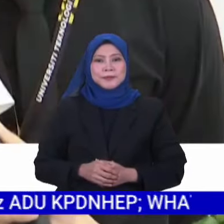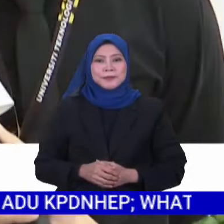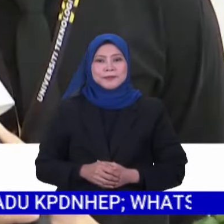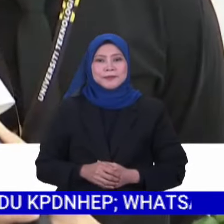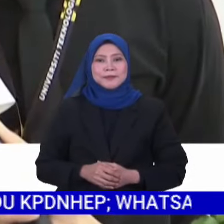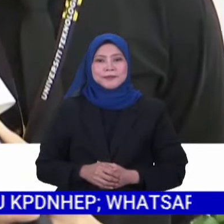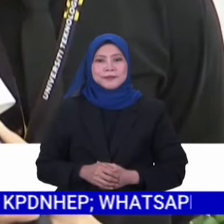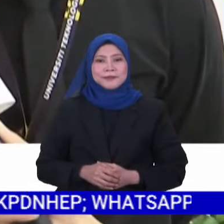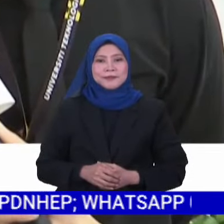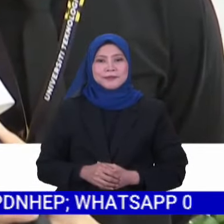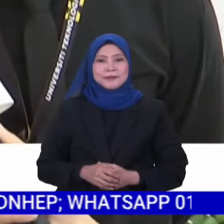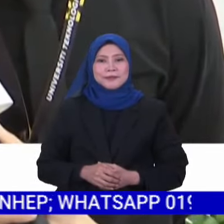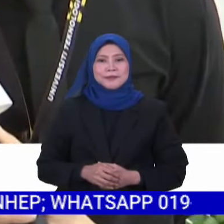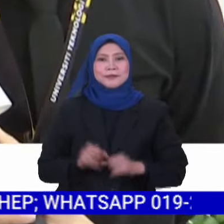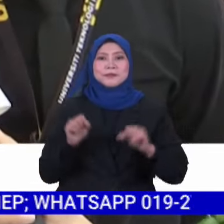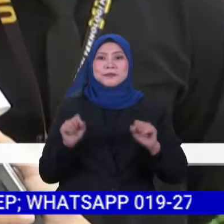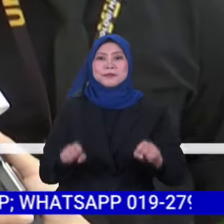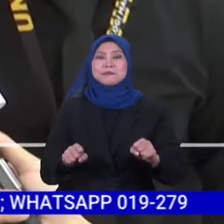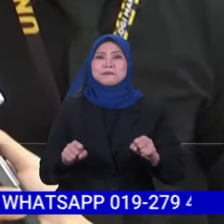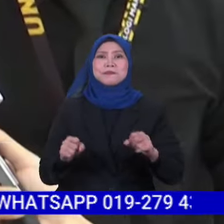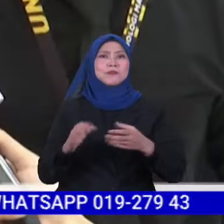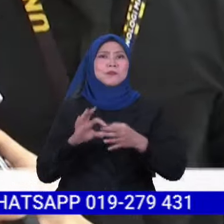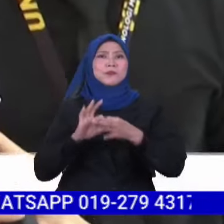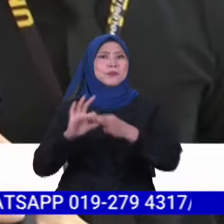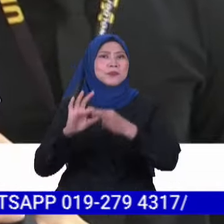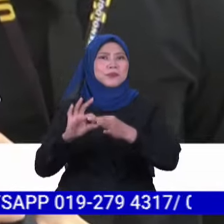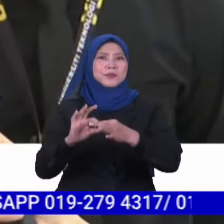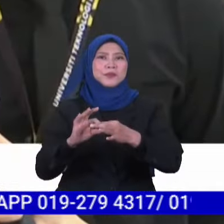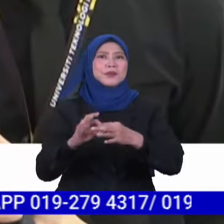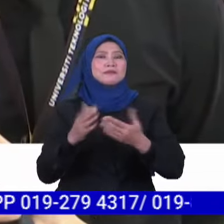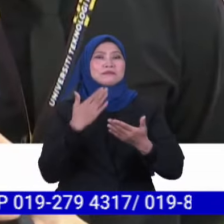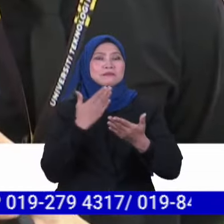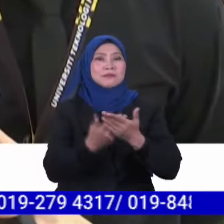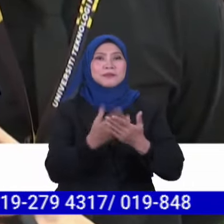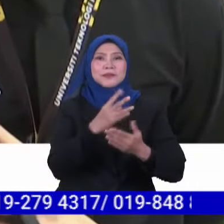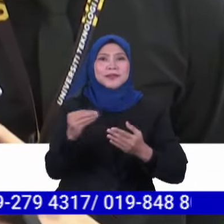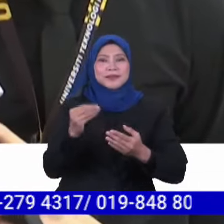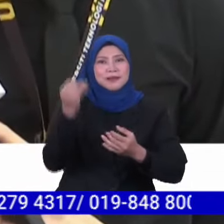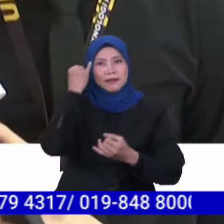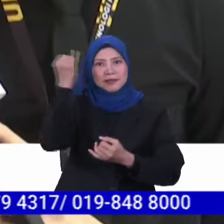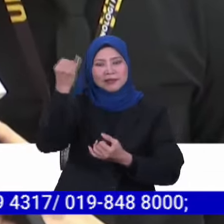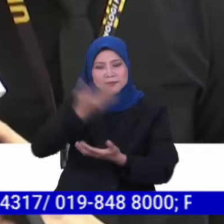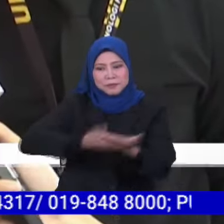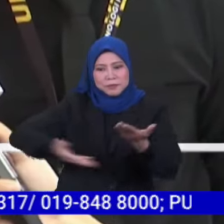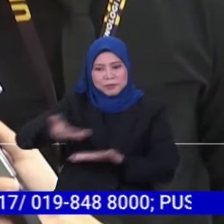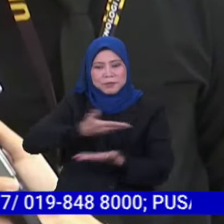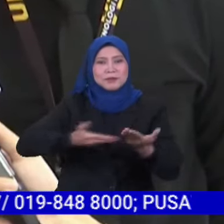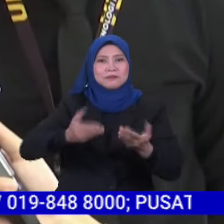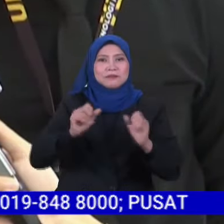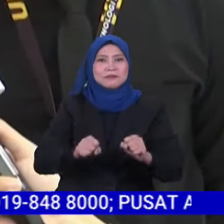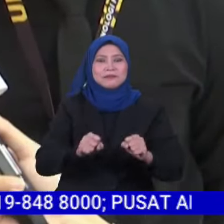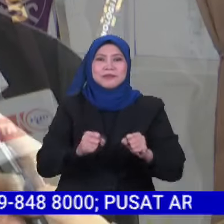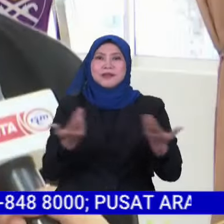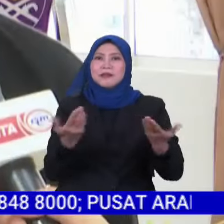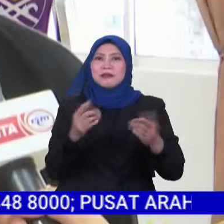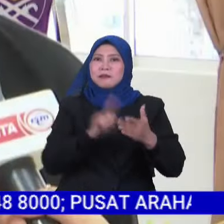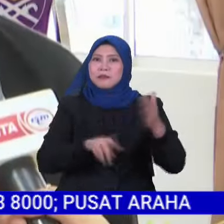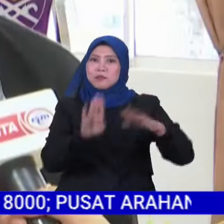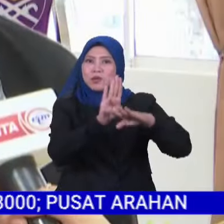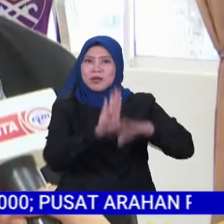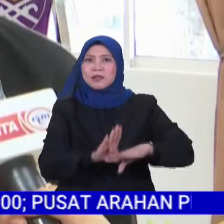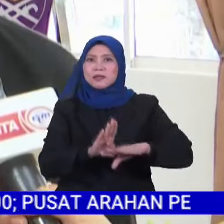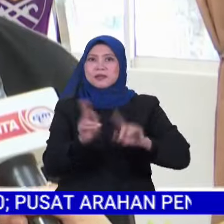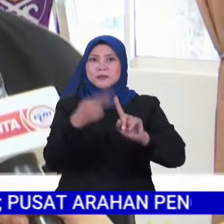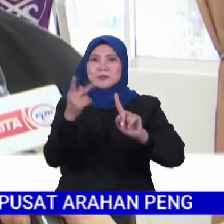dan tidak ini kita dapat mengkases rahim butuhkan tukang pikiran dan juga memberi input pada godain tentang budaya pulau Pinang